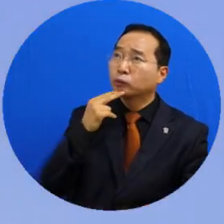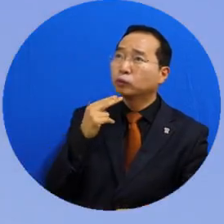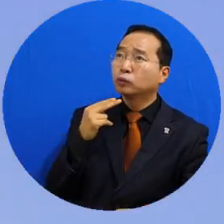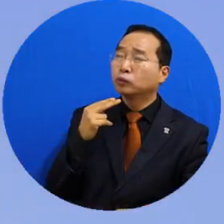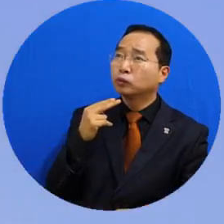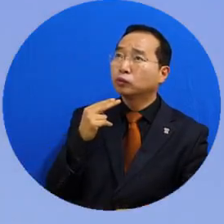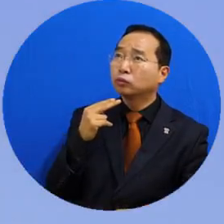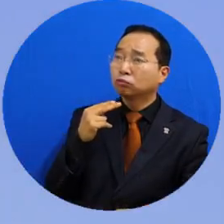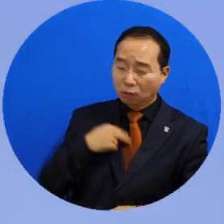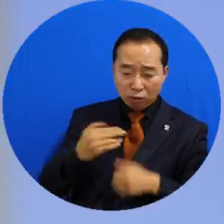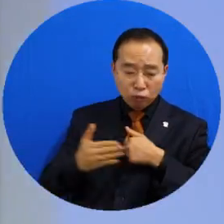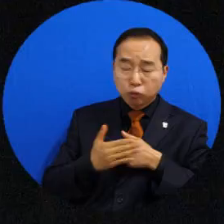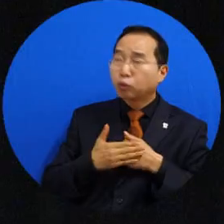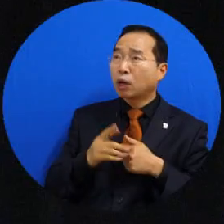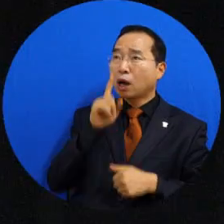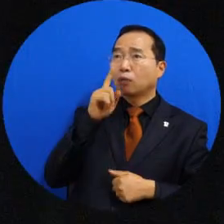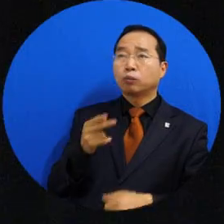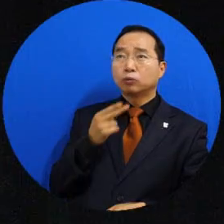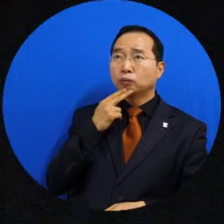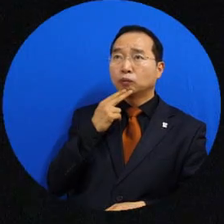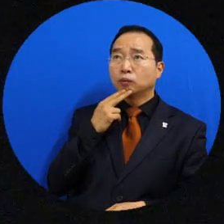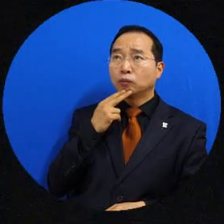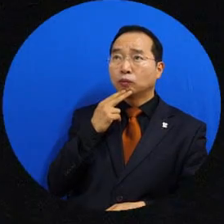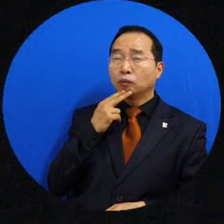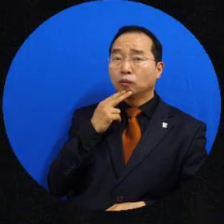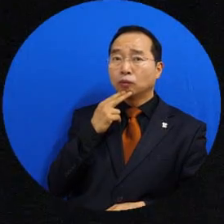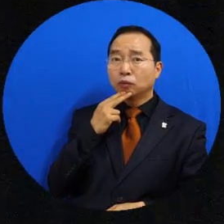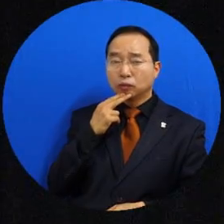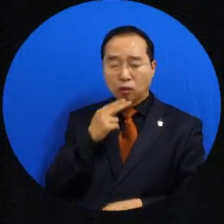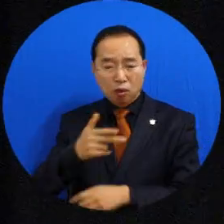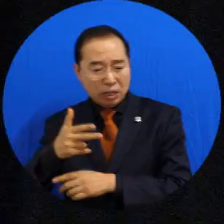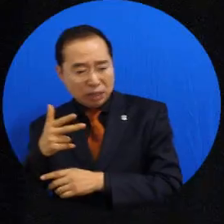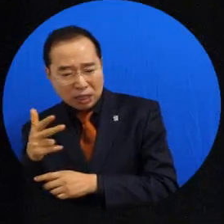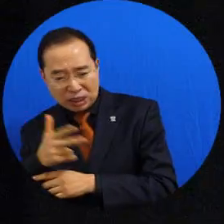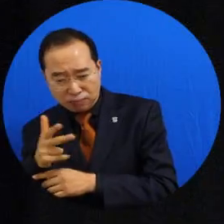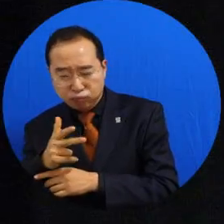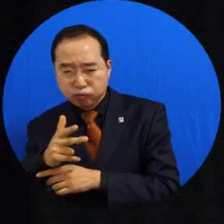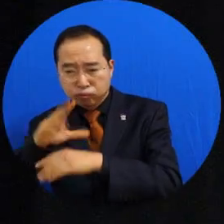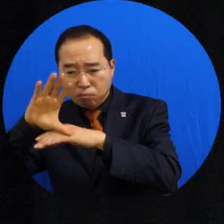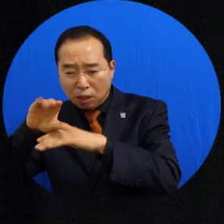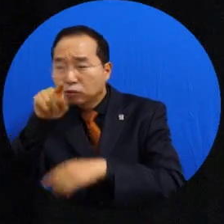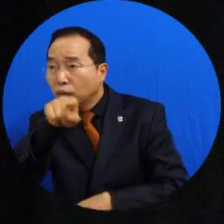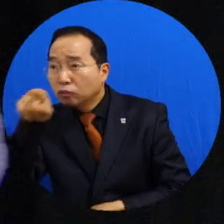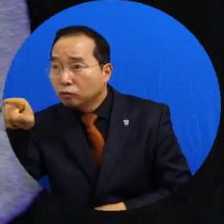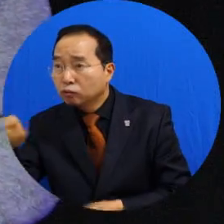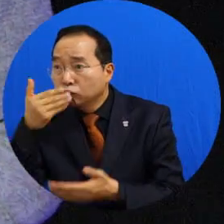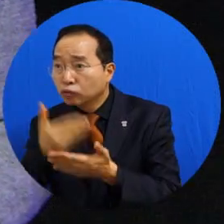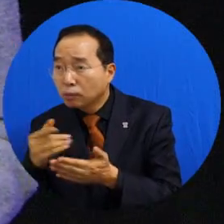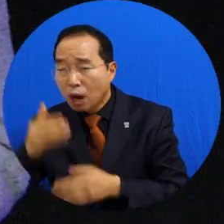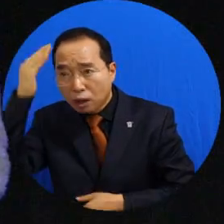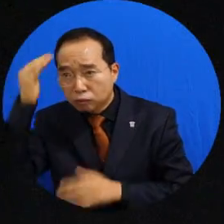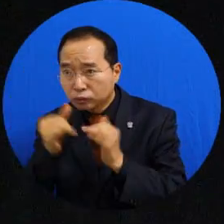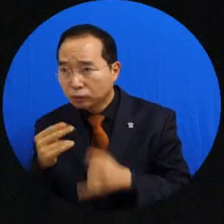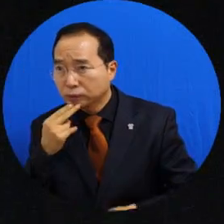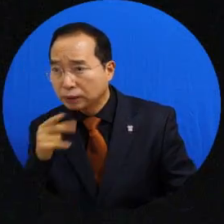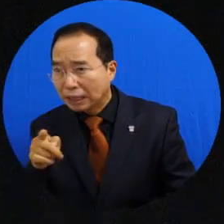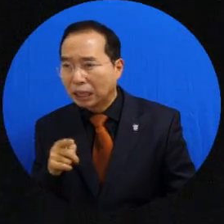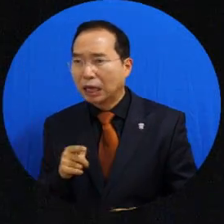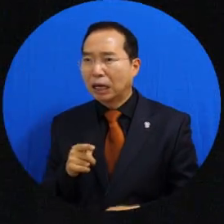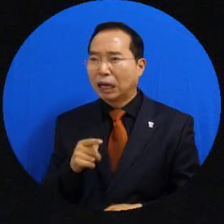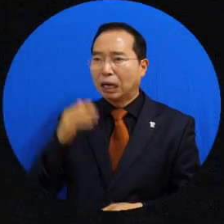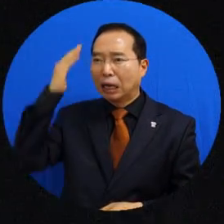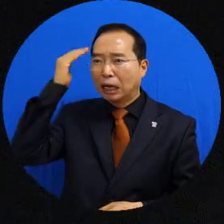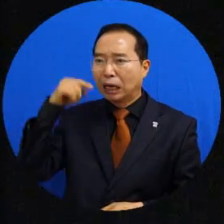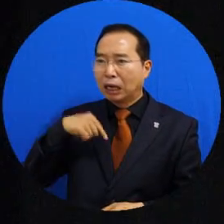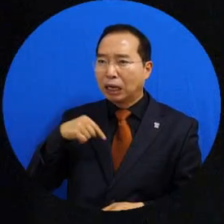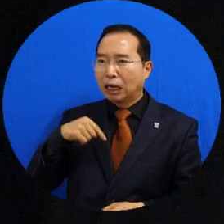나와서 대변할 수 있는 사람이 없는 거예요. 그리고 미디어, 언론의 중요성을 그때 굉장히 절감을 했었어요. 그래서 아, 우리도